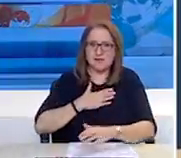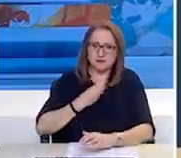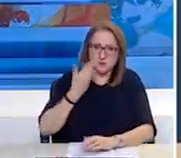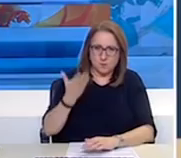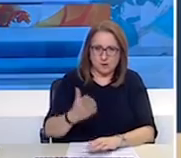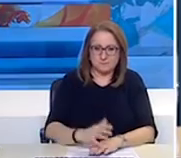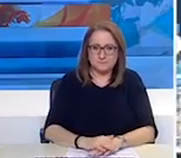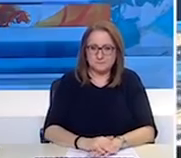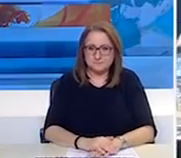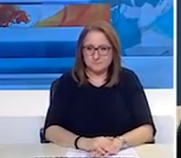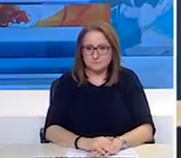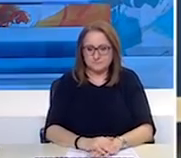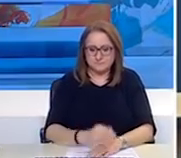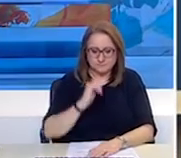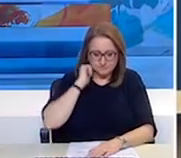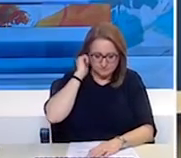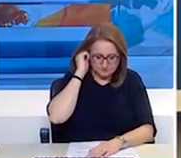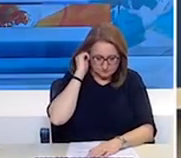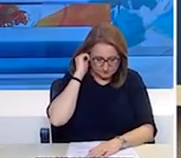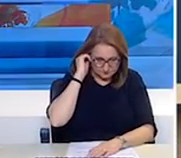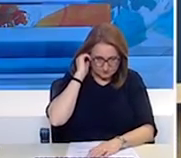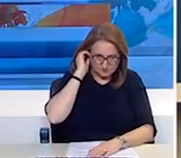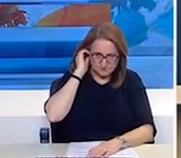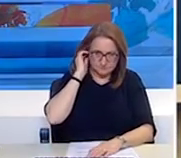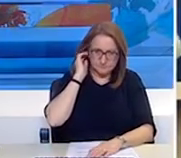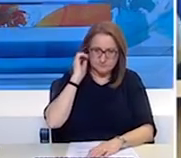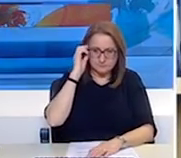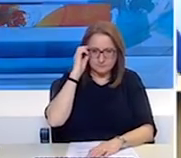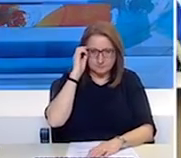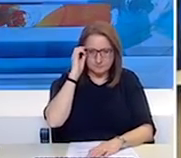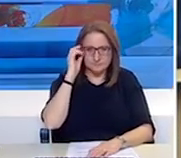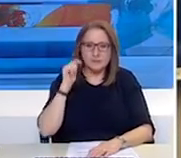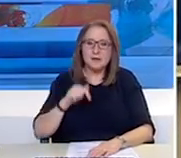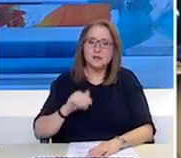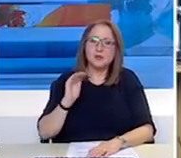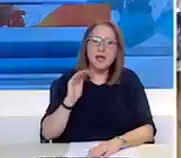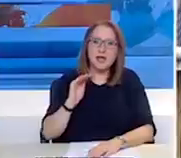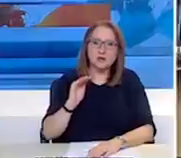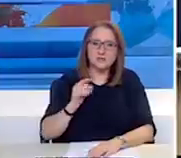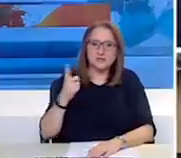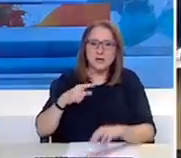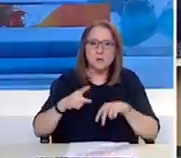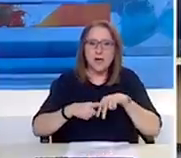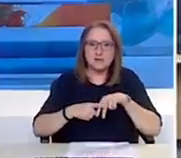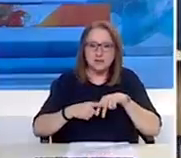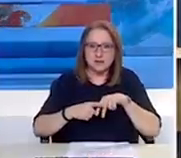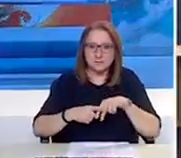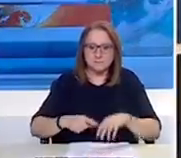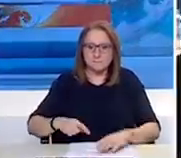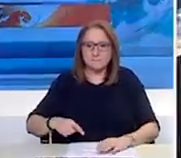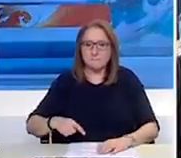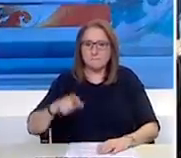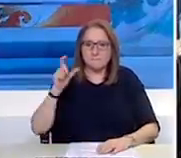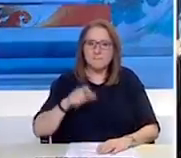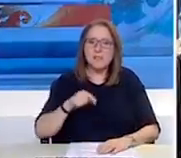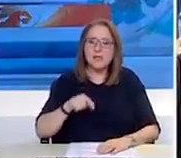κύριε Υπουργέ. Να περάσουμε σε ερωτήσεις. Η κυρία Χαραλαμπάκου από τον τηλεοπτικό σταθμό Αντένα. Κύριε Τσιόδρα, πότε και υπό ποιους